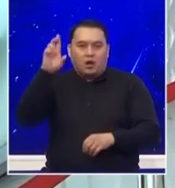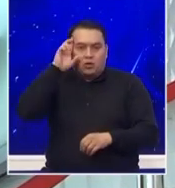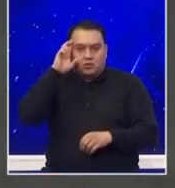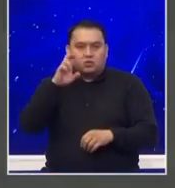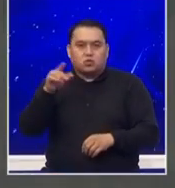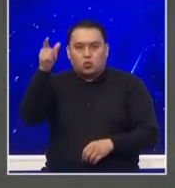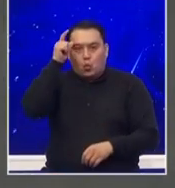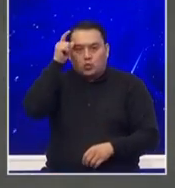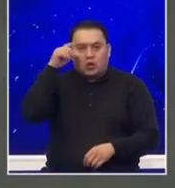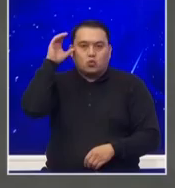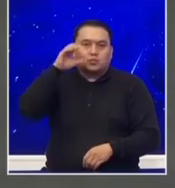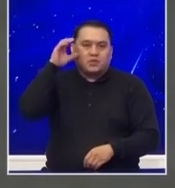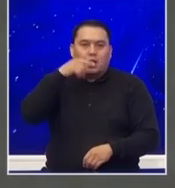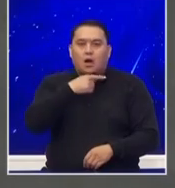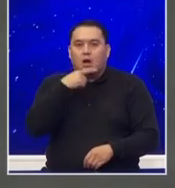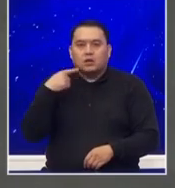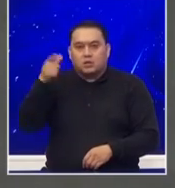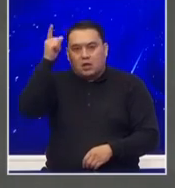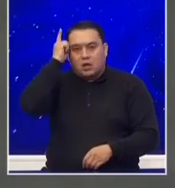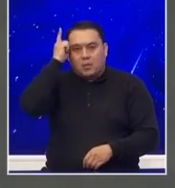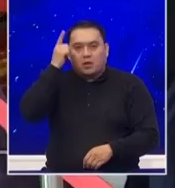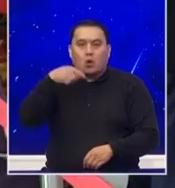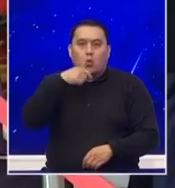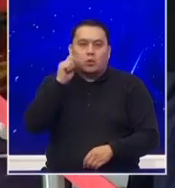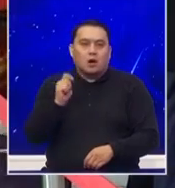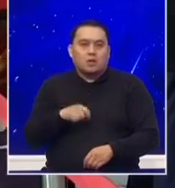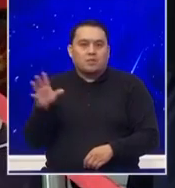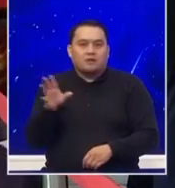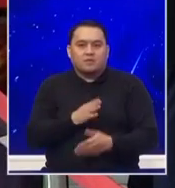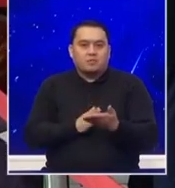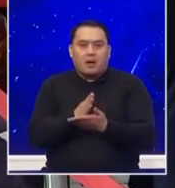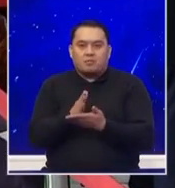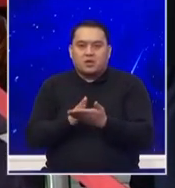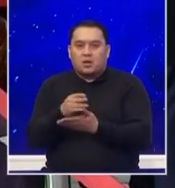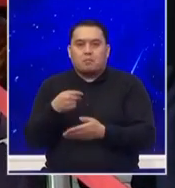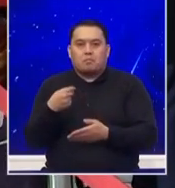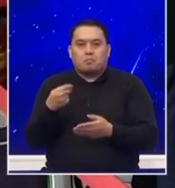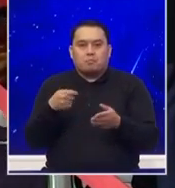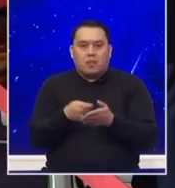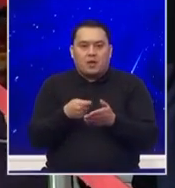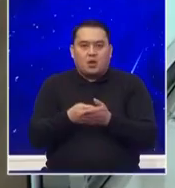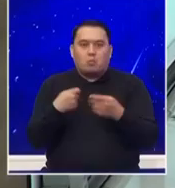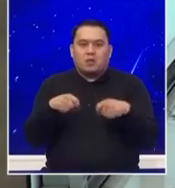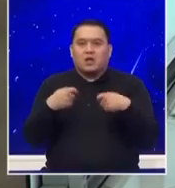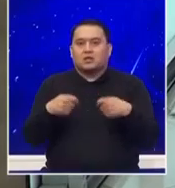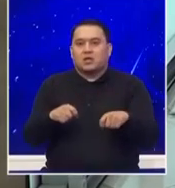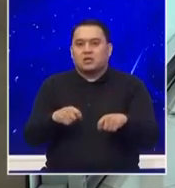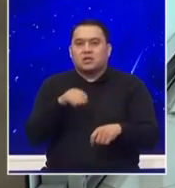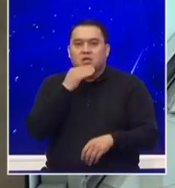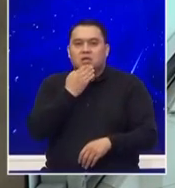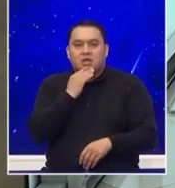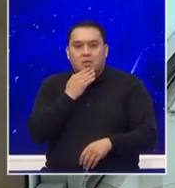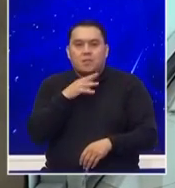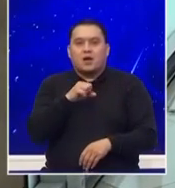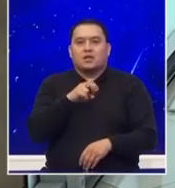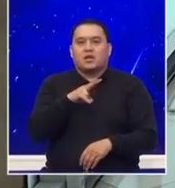Среди них Турция, Узбекистан, Россия, Германия, Украина. Почти по всем направлениям билеты находятся в открытой продаже, за исключением